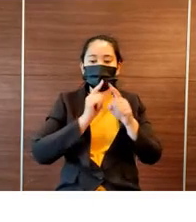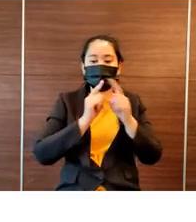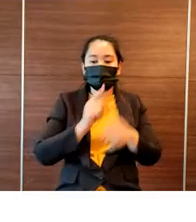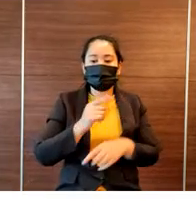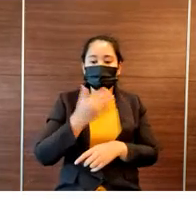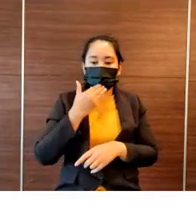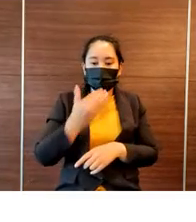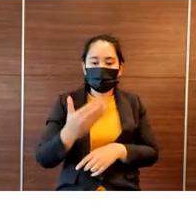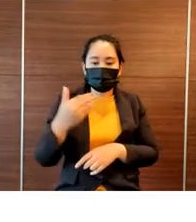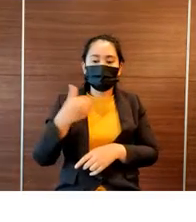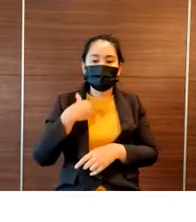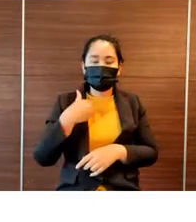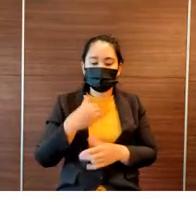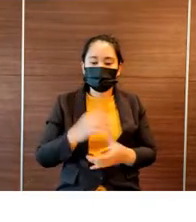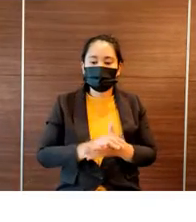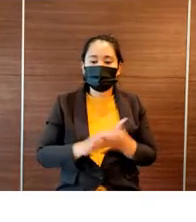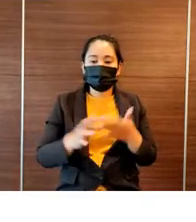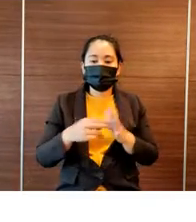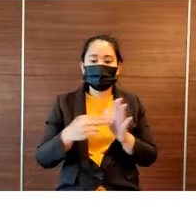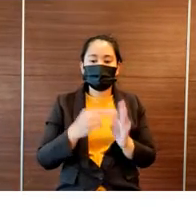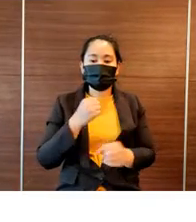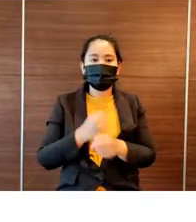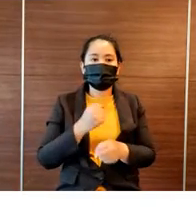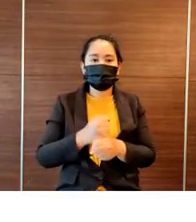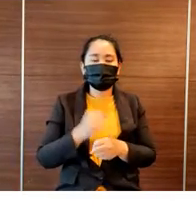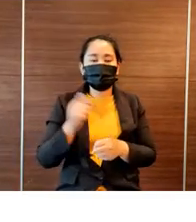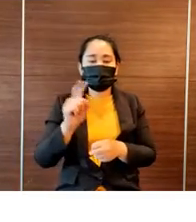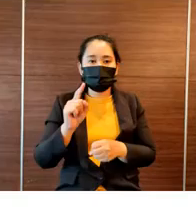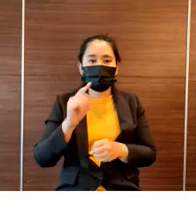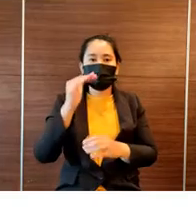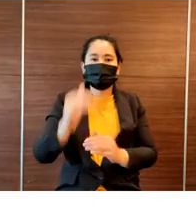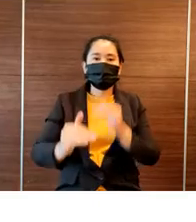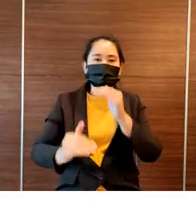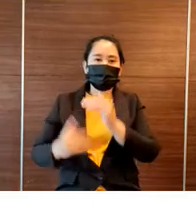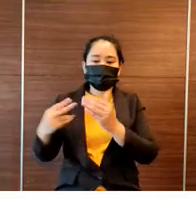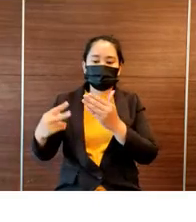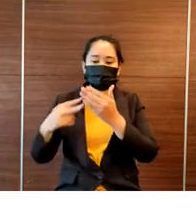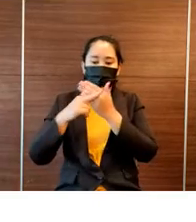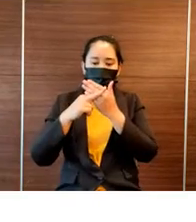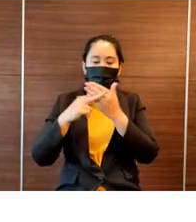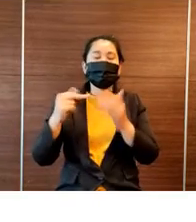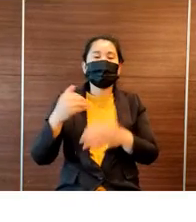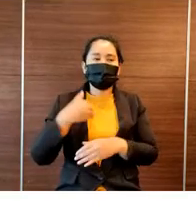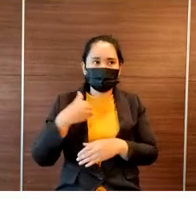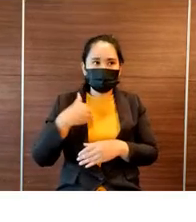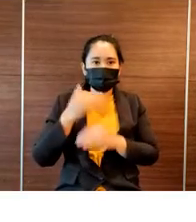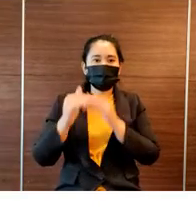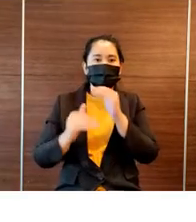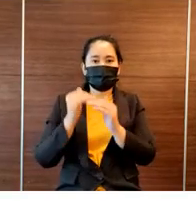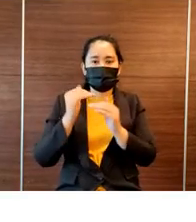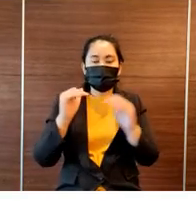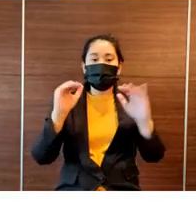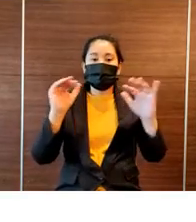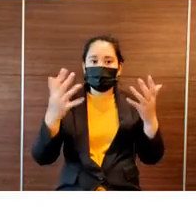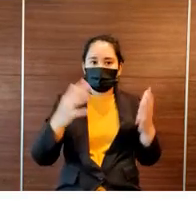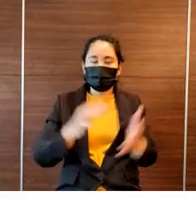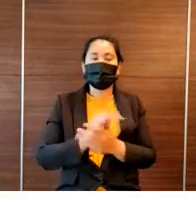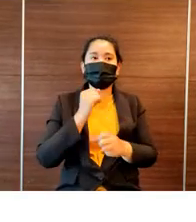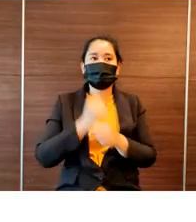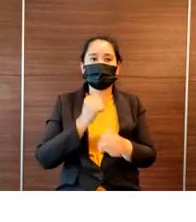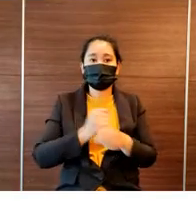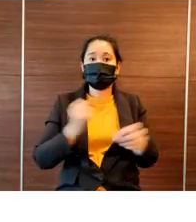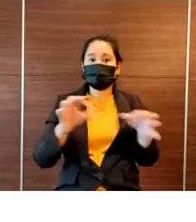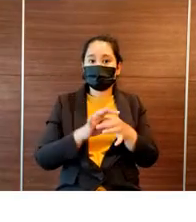ล้วมันไม่ได้มีความก้าวหน้าในการที่จะมาทำเรื่องเคมเซ็กเล